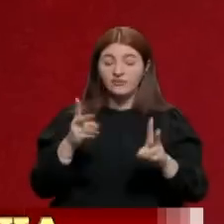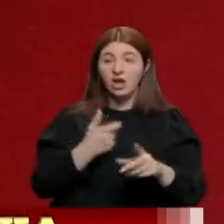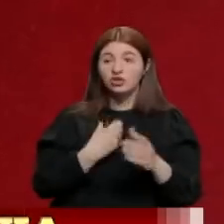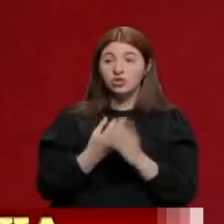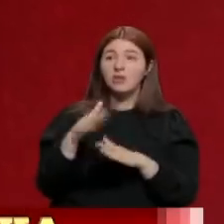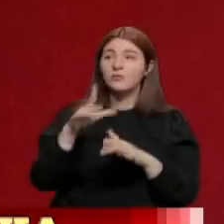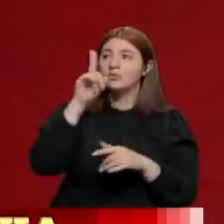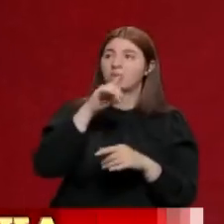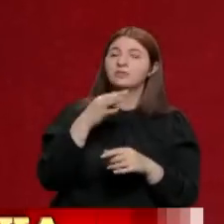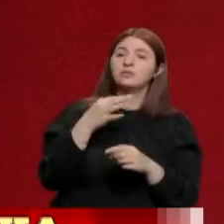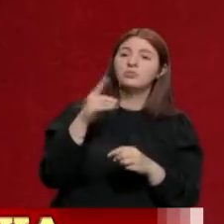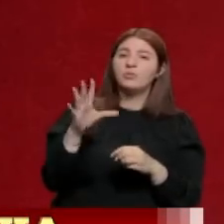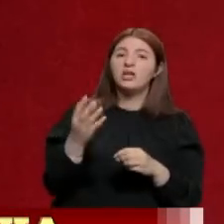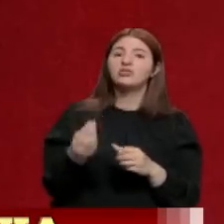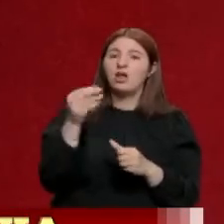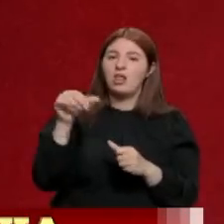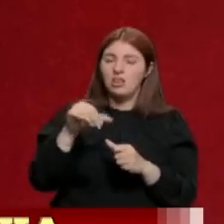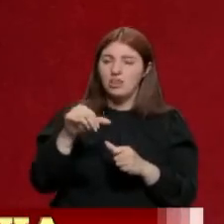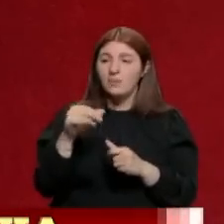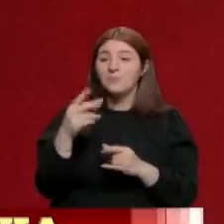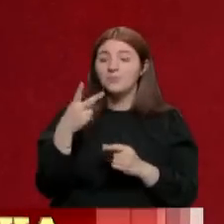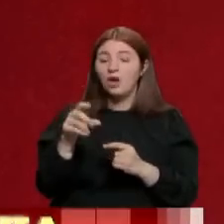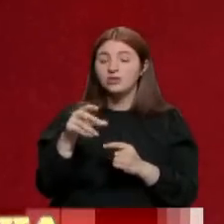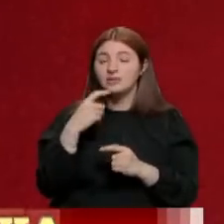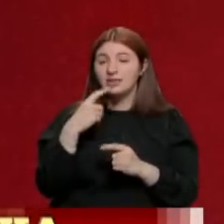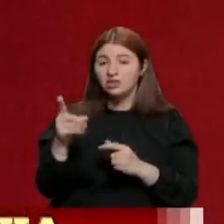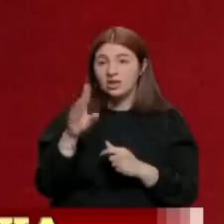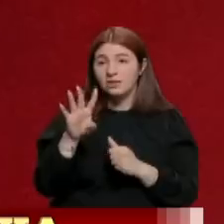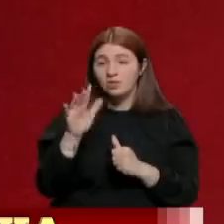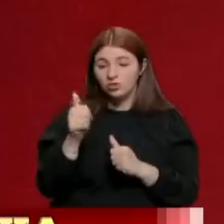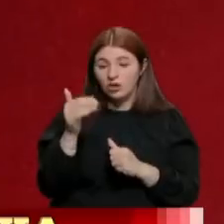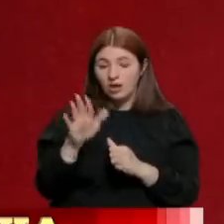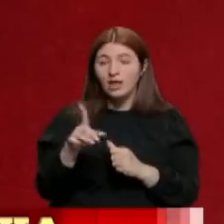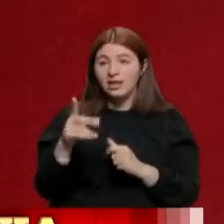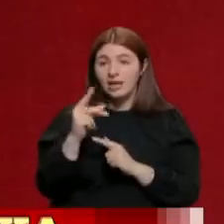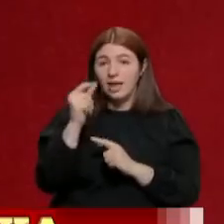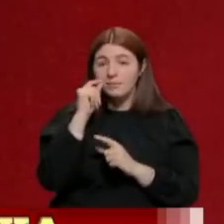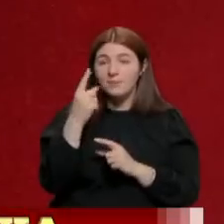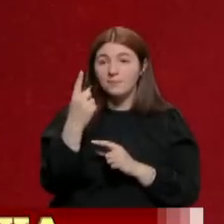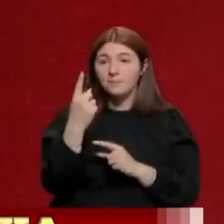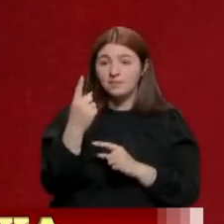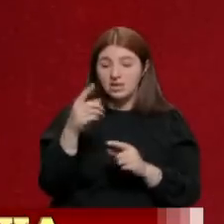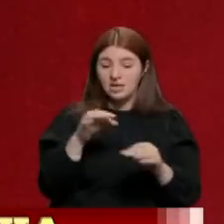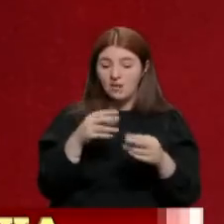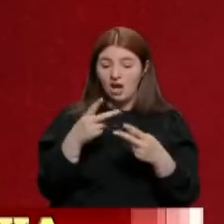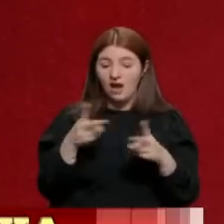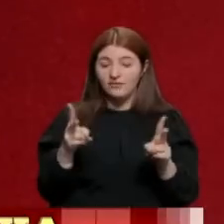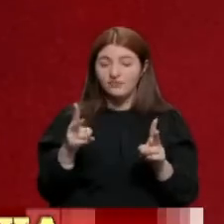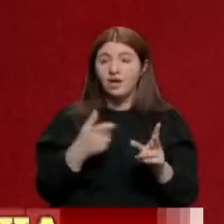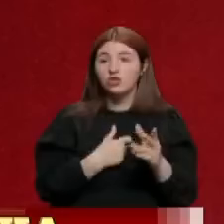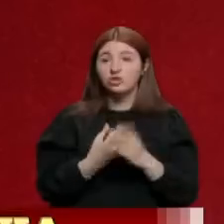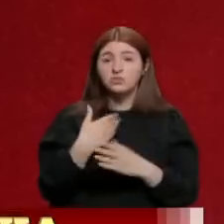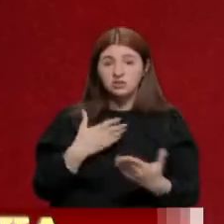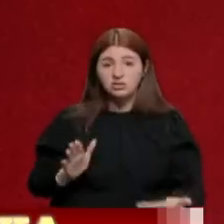Bu deprem yüzünden muhtemelen çıkaramayacak. 2018 seçimine 45 gün kala da İlker Bey, bir imar affı yasası çıkardılar.